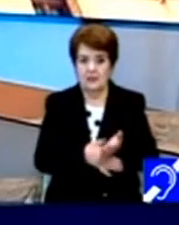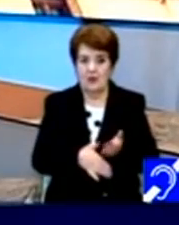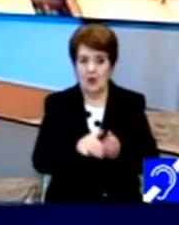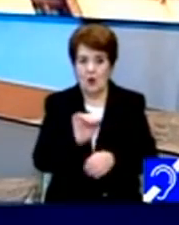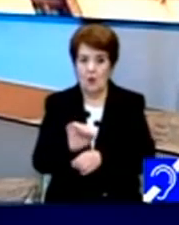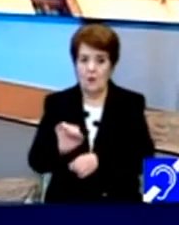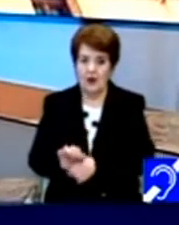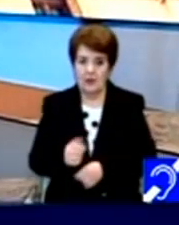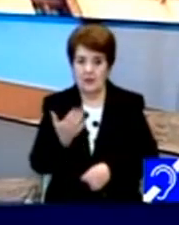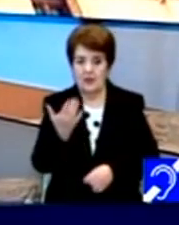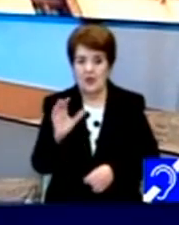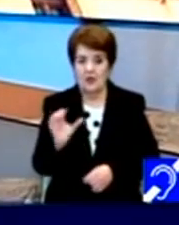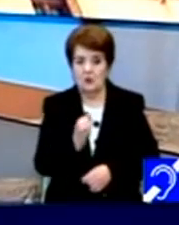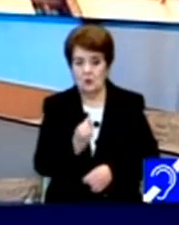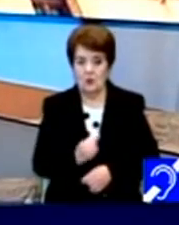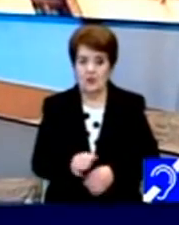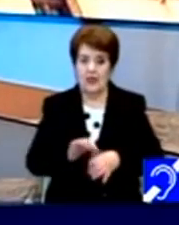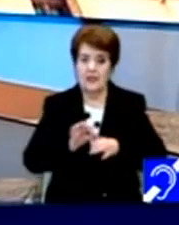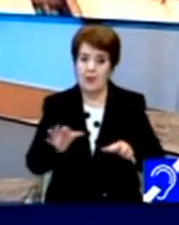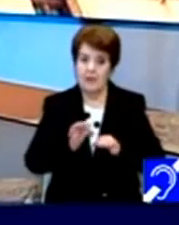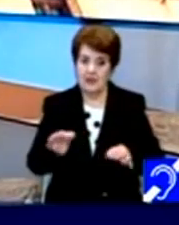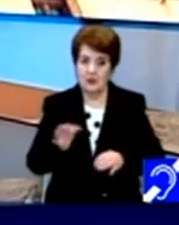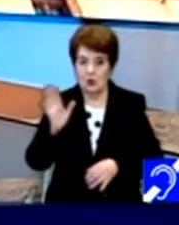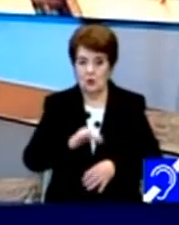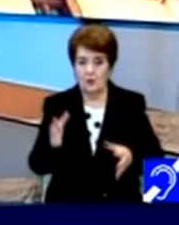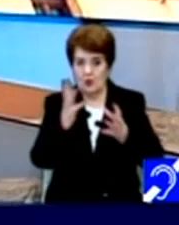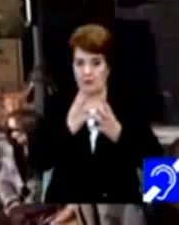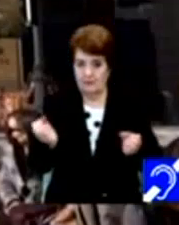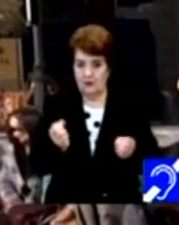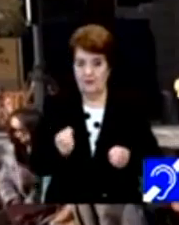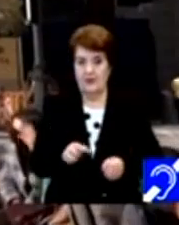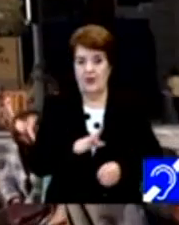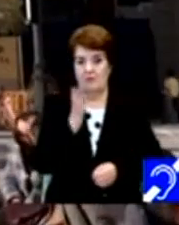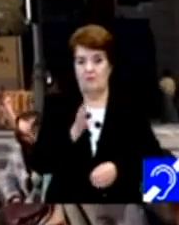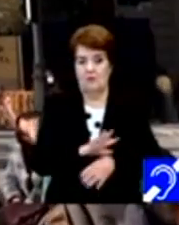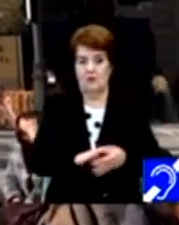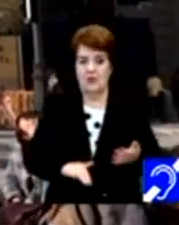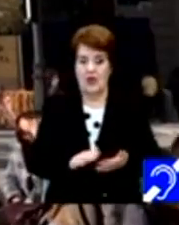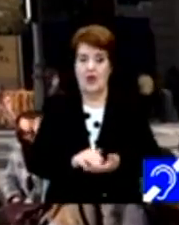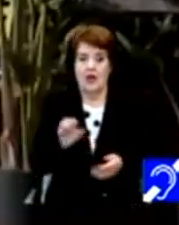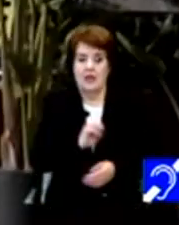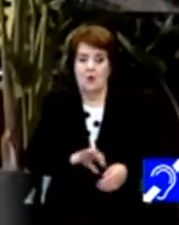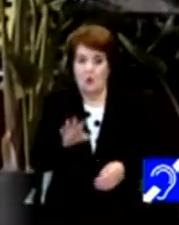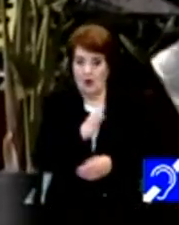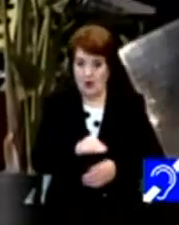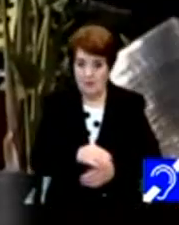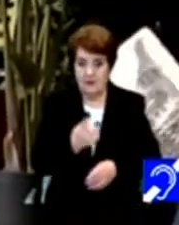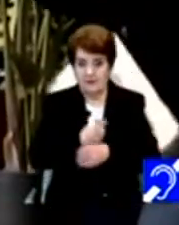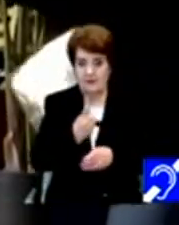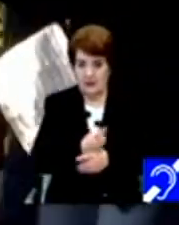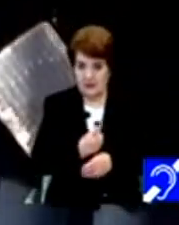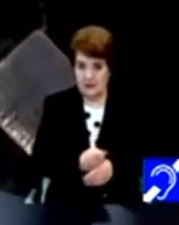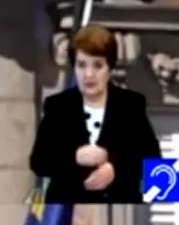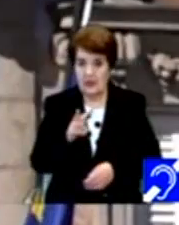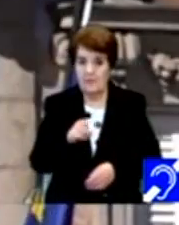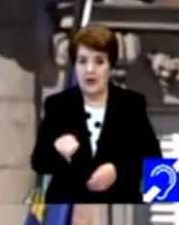câteva sute de petreceri care au continuat și după miezul nopții. În timp ce Europa continuă să impună noi restricții, în